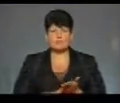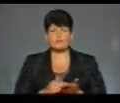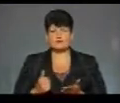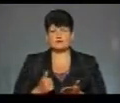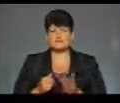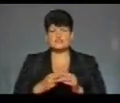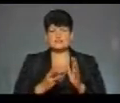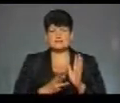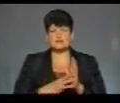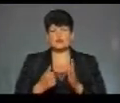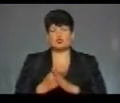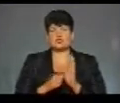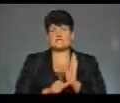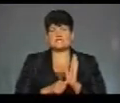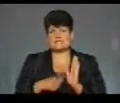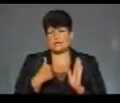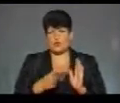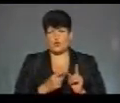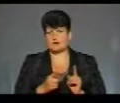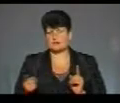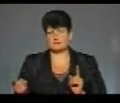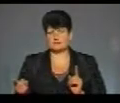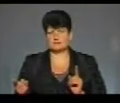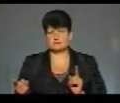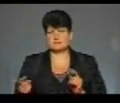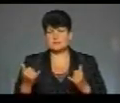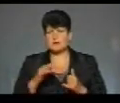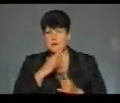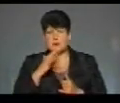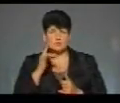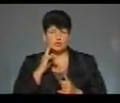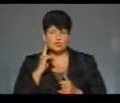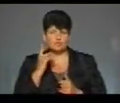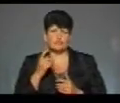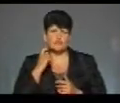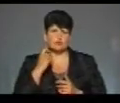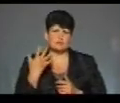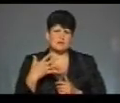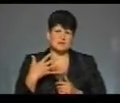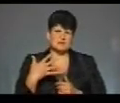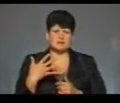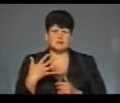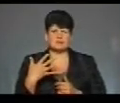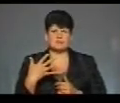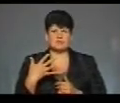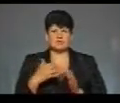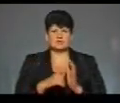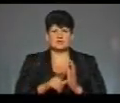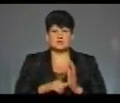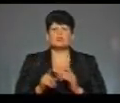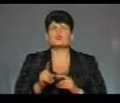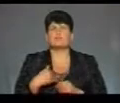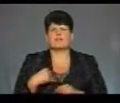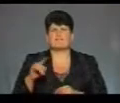від 18 до 60 років. Зараз багато юнаків віком десь там 50-45 років кажуть: «О, я старший, чого